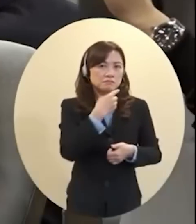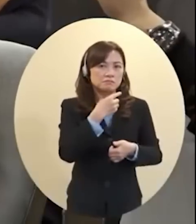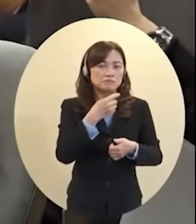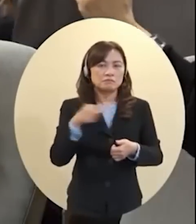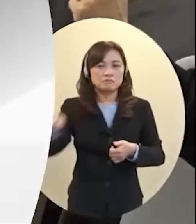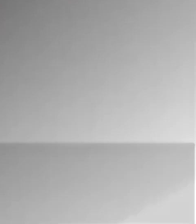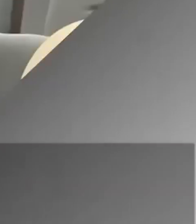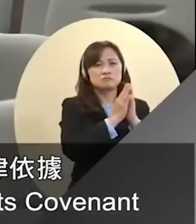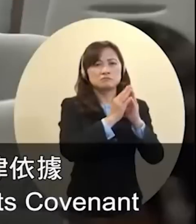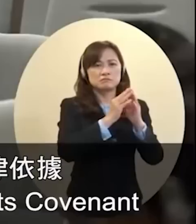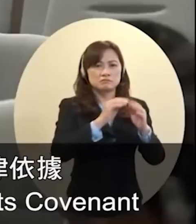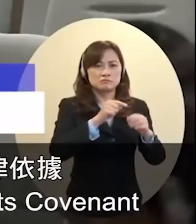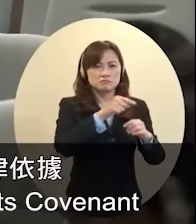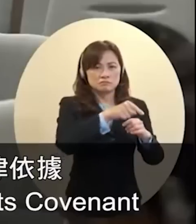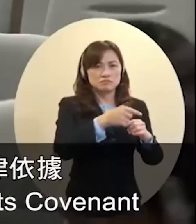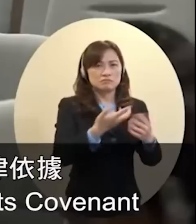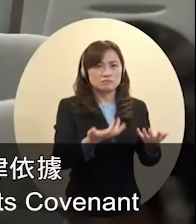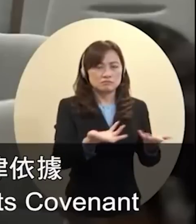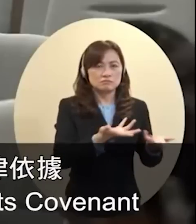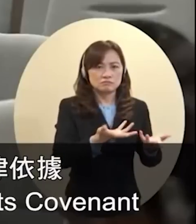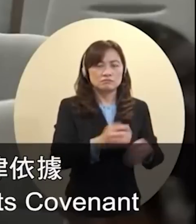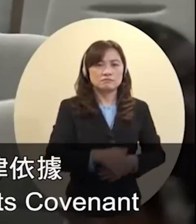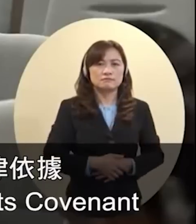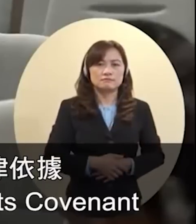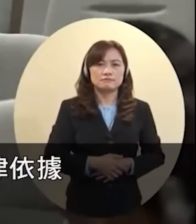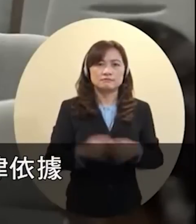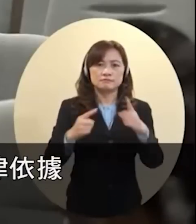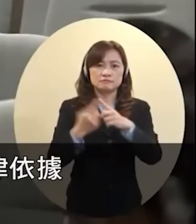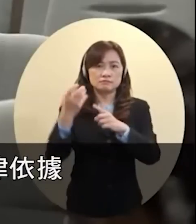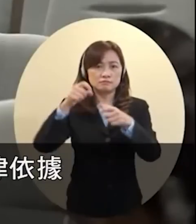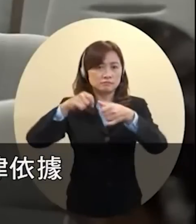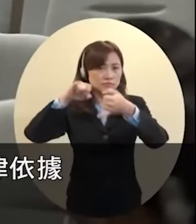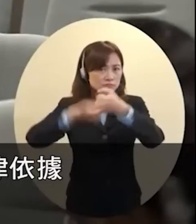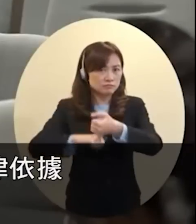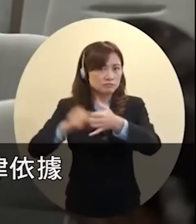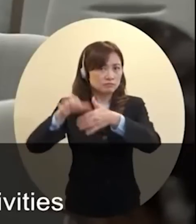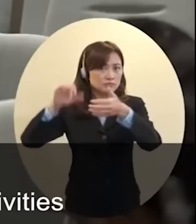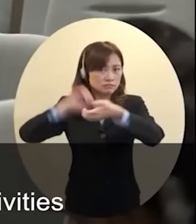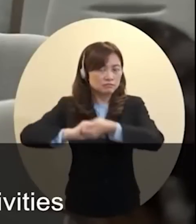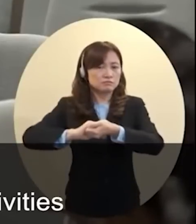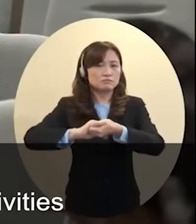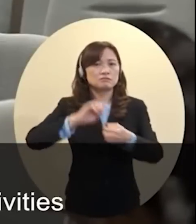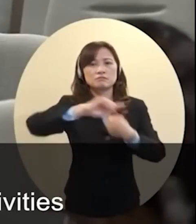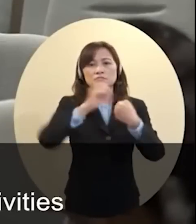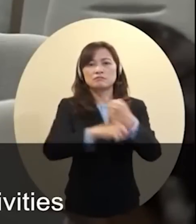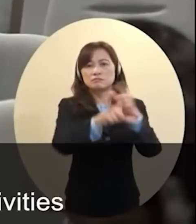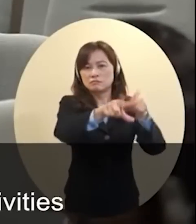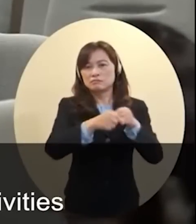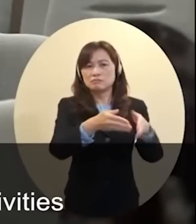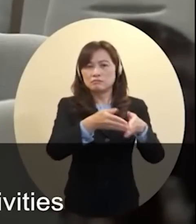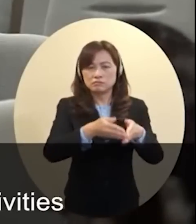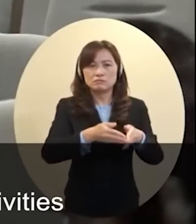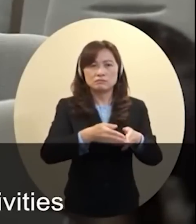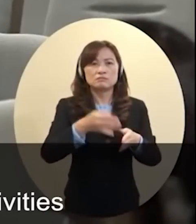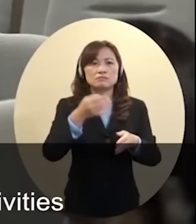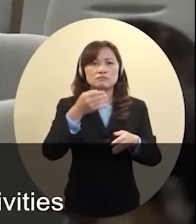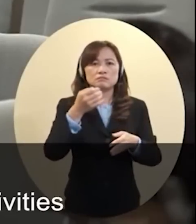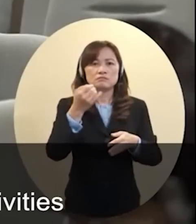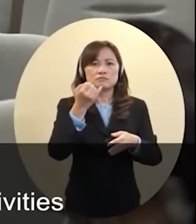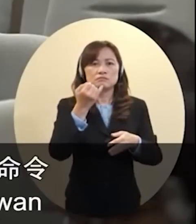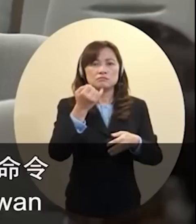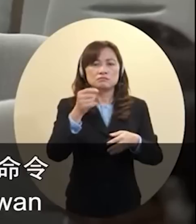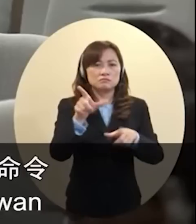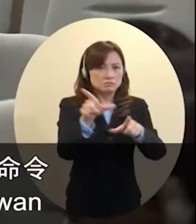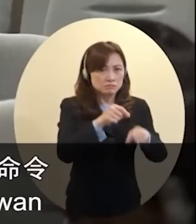地。 我们宗教人权公约的规定必须要有法律依据， 才可以限制宗教的活动的自